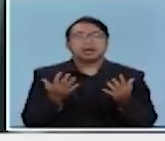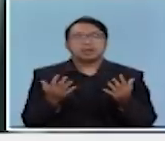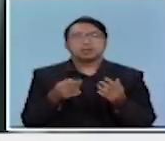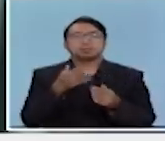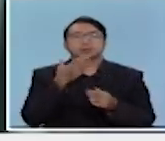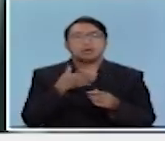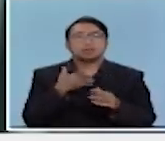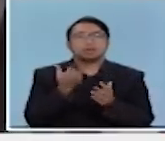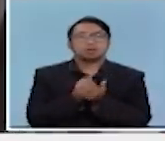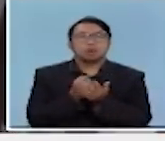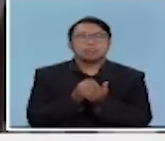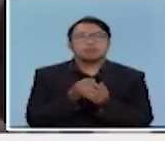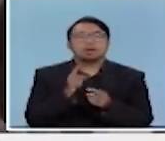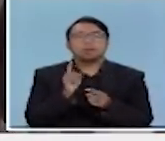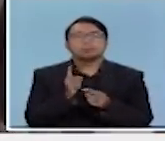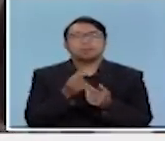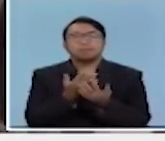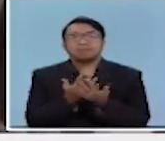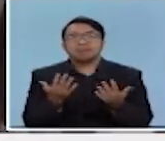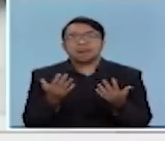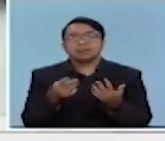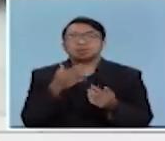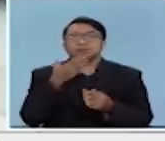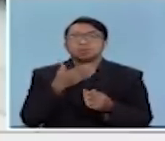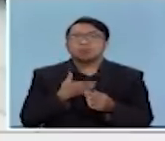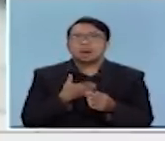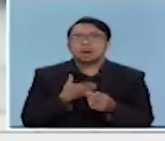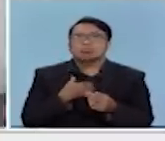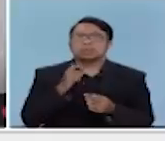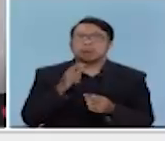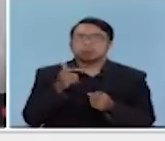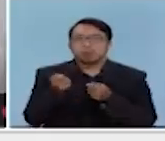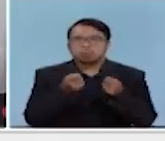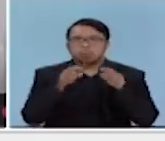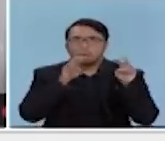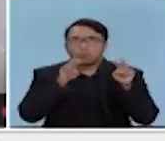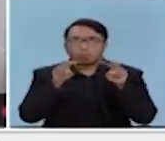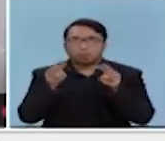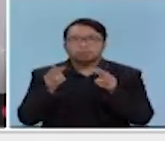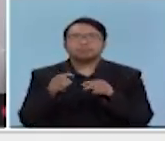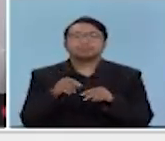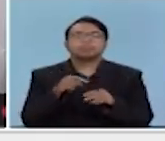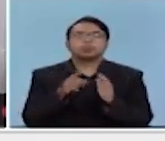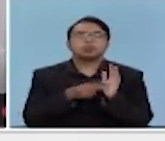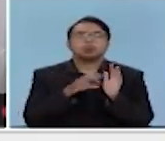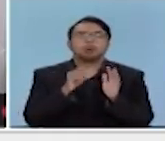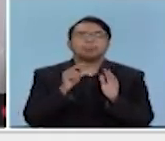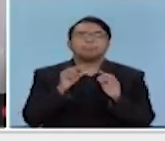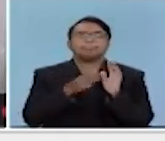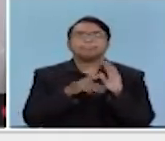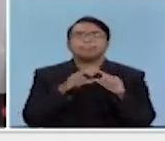sebagai pengguna, masyarakat sebagai pemproduksi, sehingga norma-norma sosial harus dipatuhi bersama. Kemudian yang